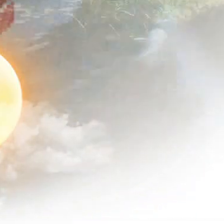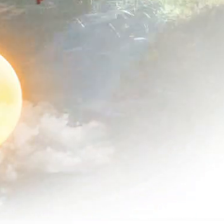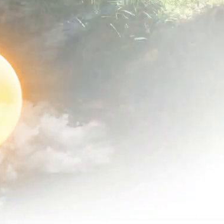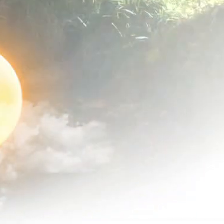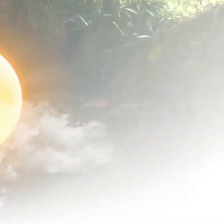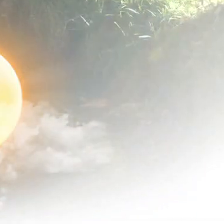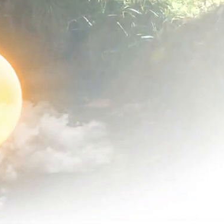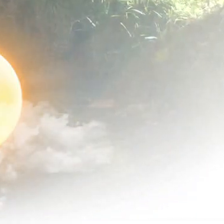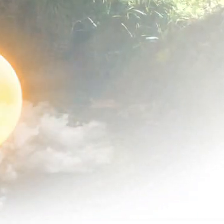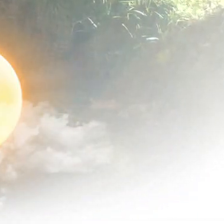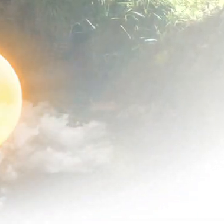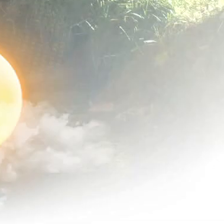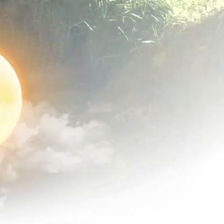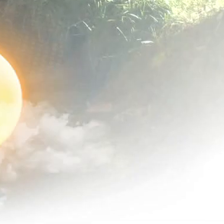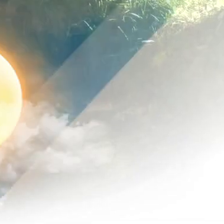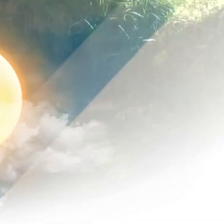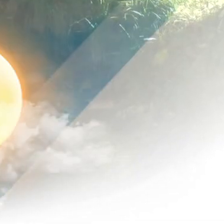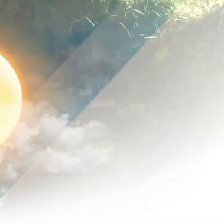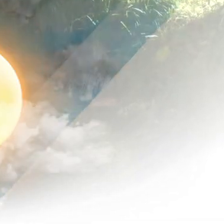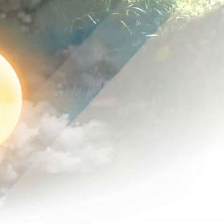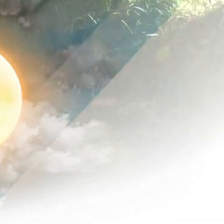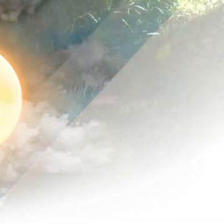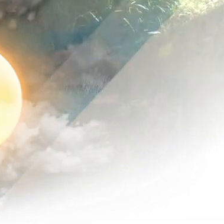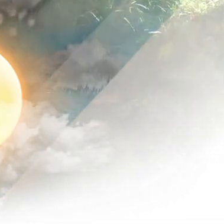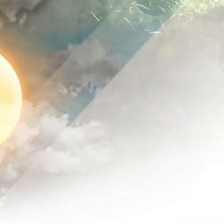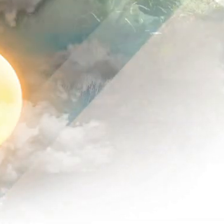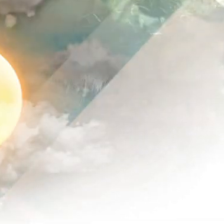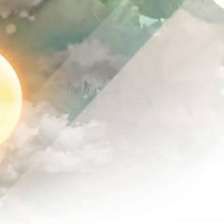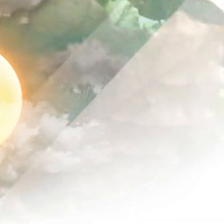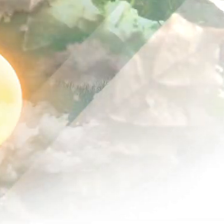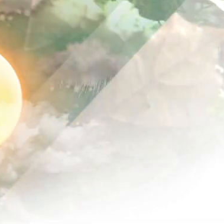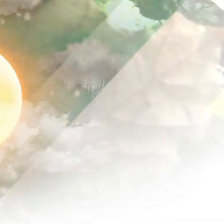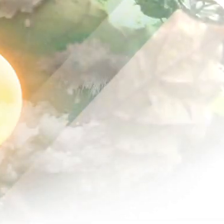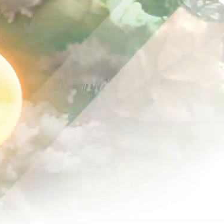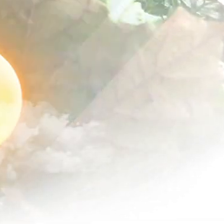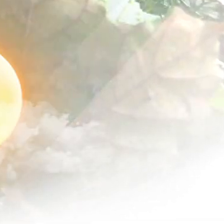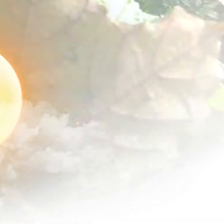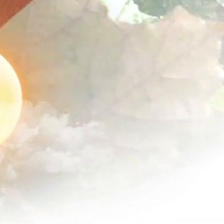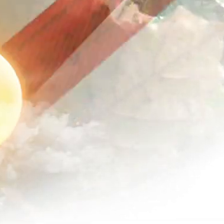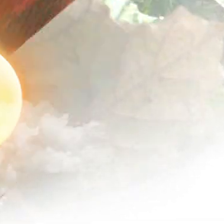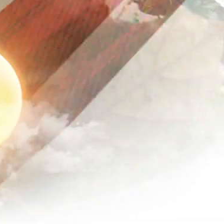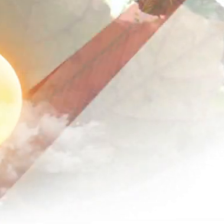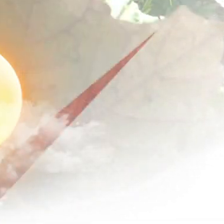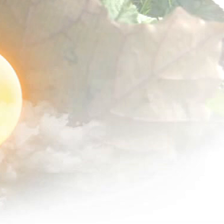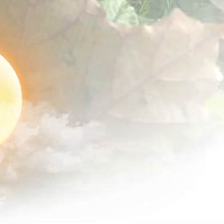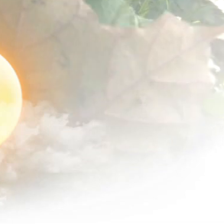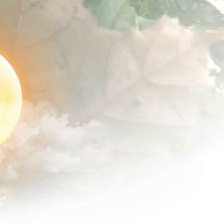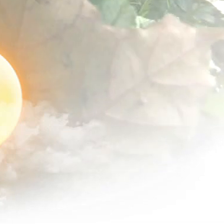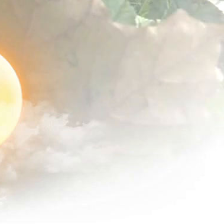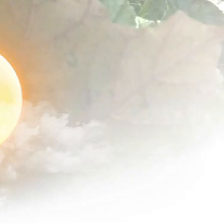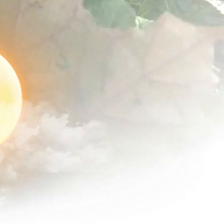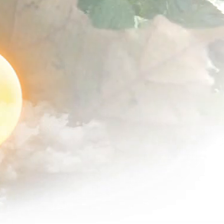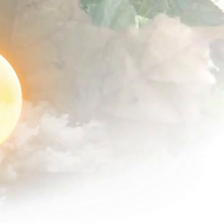ціск 750 міліметраў ртутнага слупка. Вільготнасць паветра каля 99%